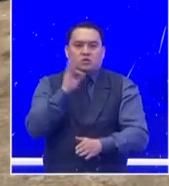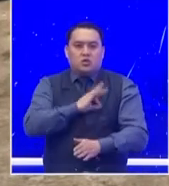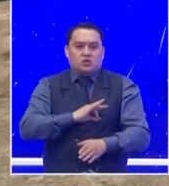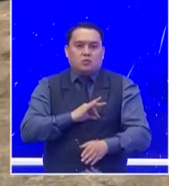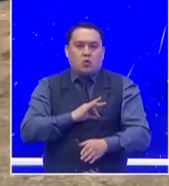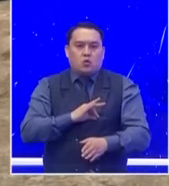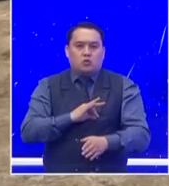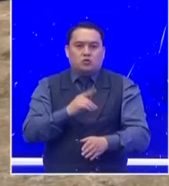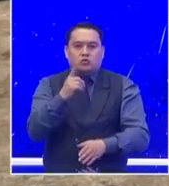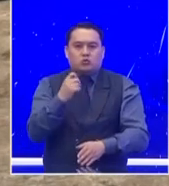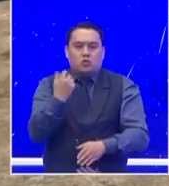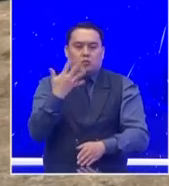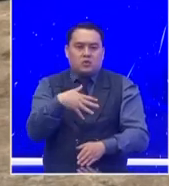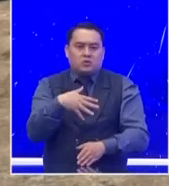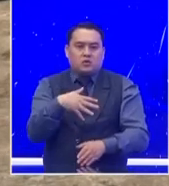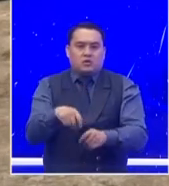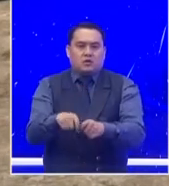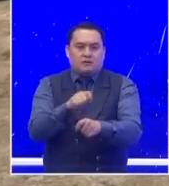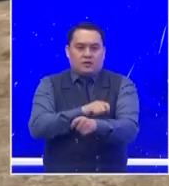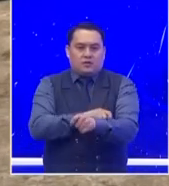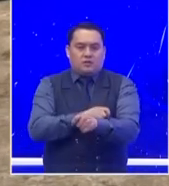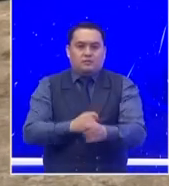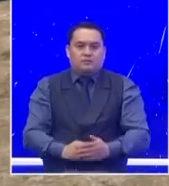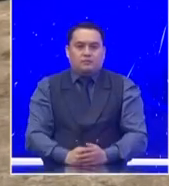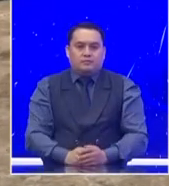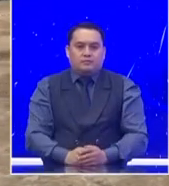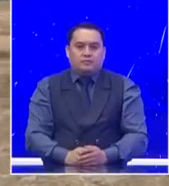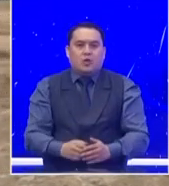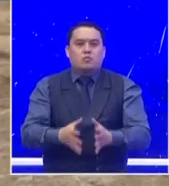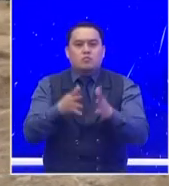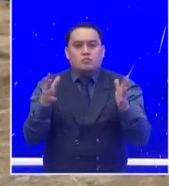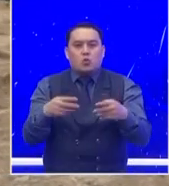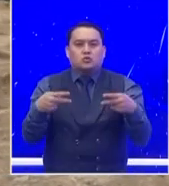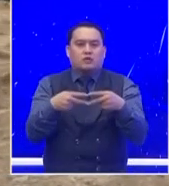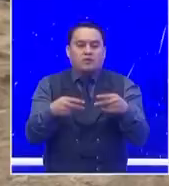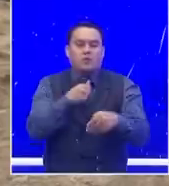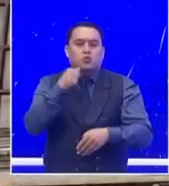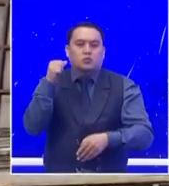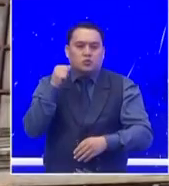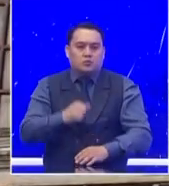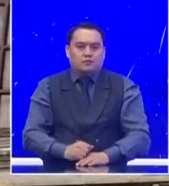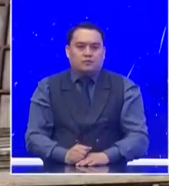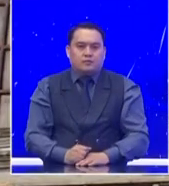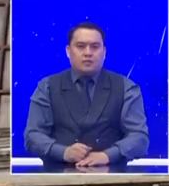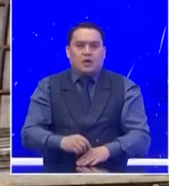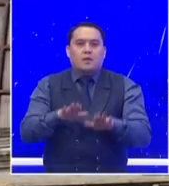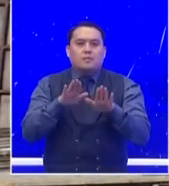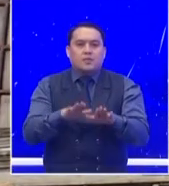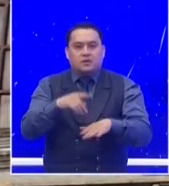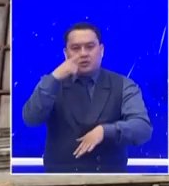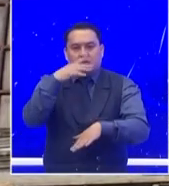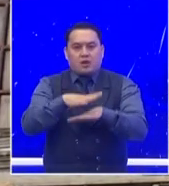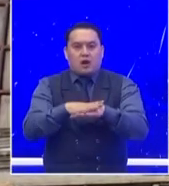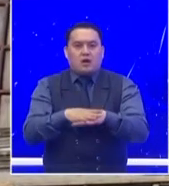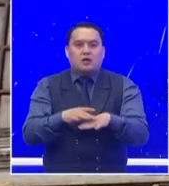эксплуатацию 152 тысячи квадратных метров жилья. Это на 20 тысяч больше по сравнению с годом ранее. По словам ответственных лиц, в районе